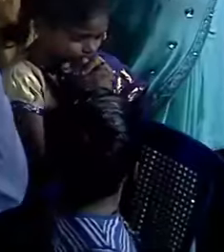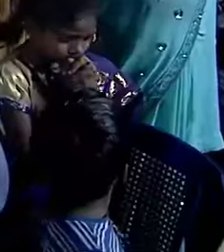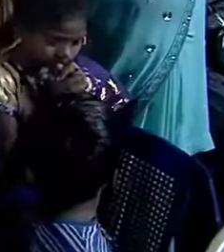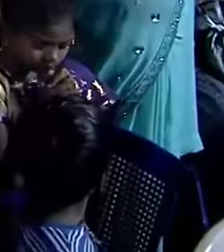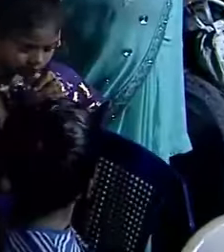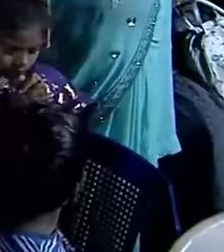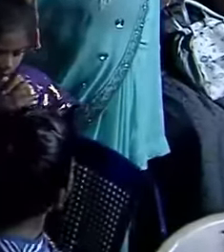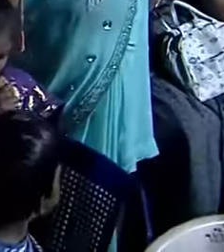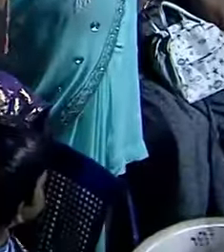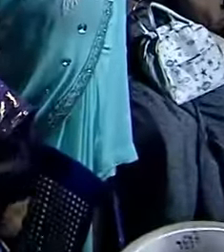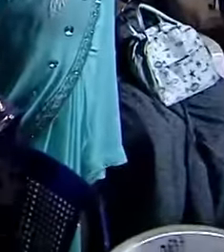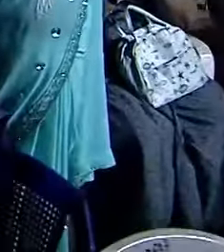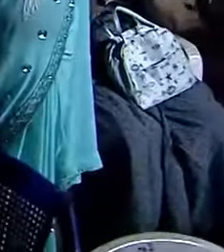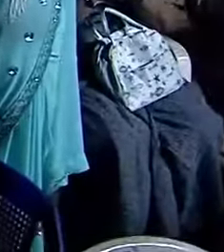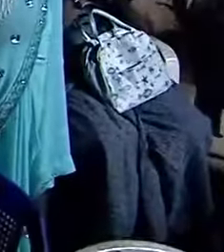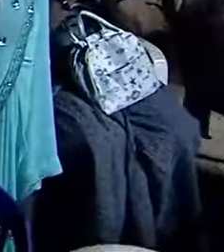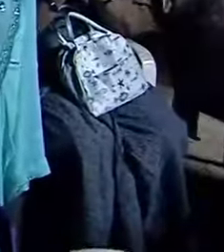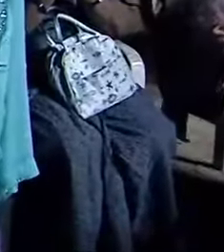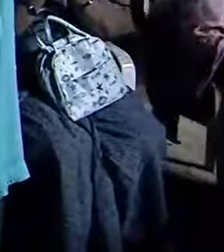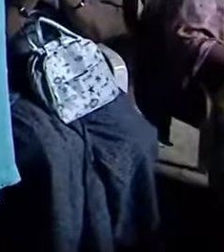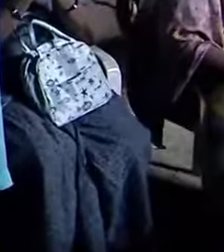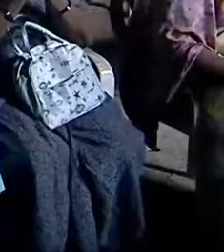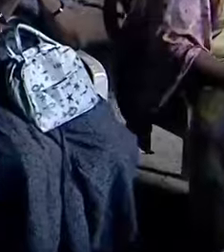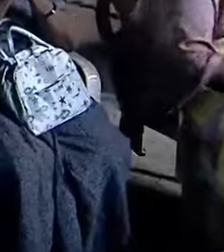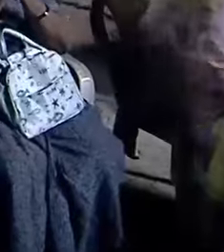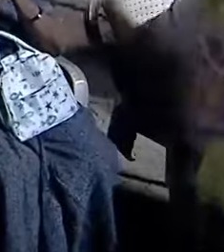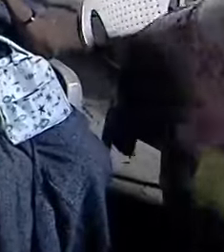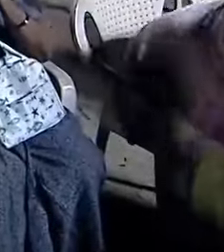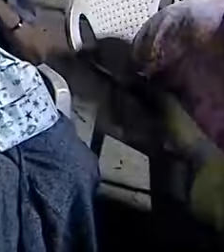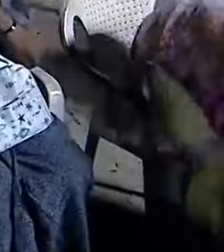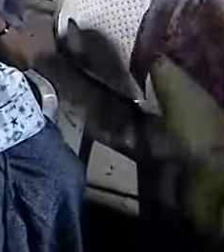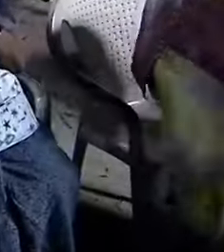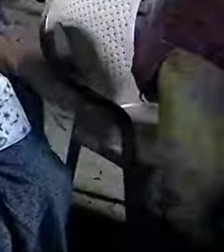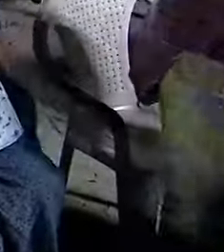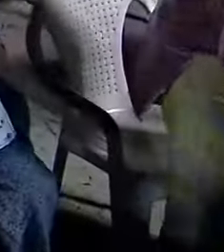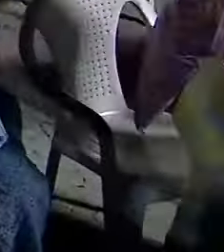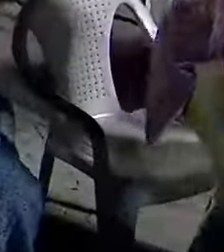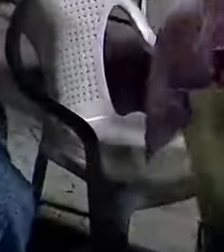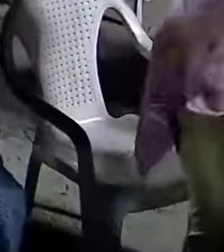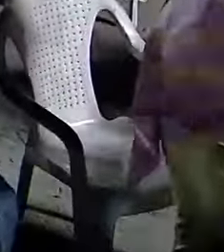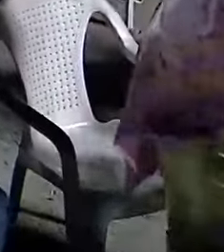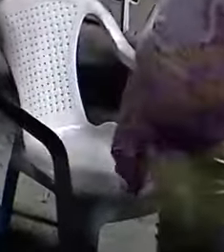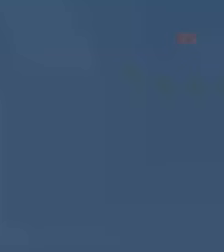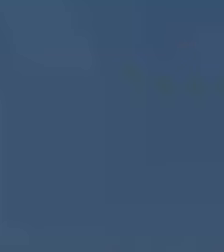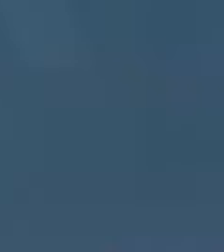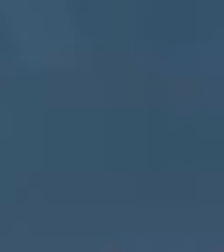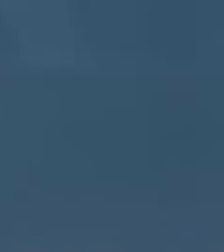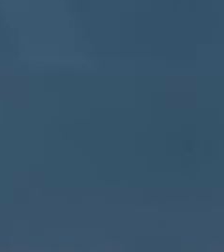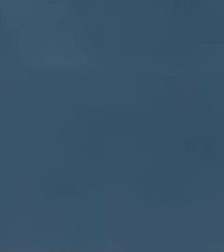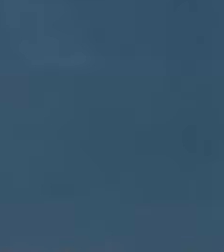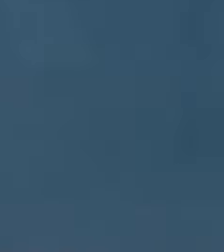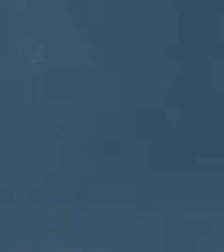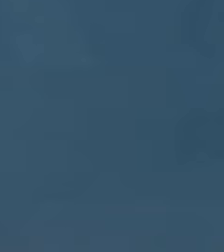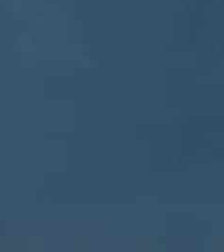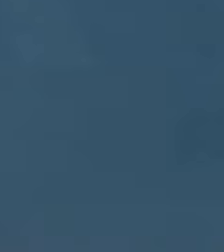నౌ a new creature. దేవుడు అనుకునే తీసుకుని వచ్చాడు. యు ఆర్ నౌ ట్రాన్స్ఫార్మ్డ్.